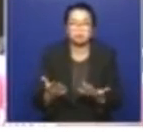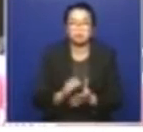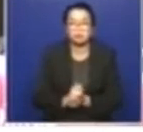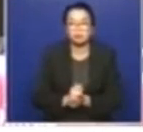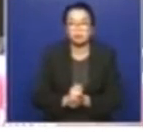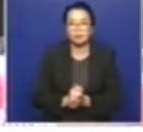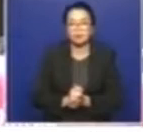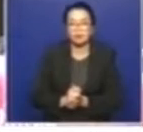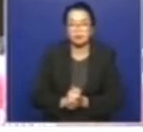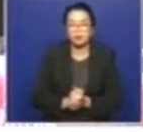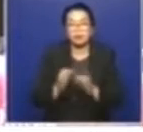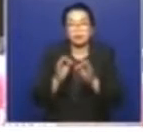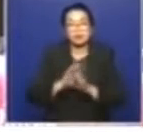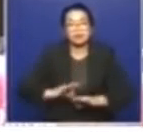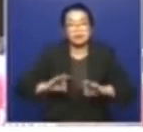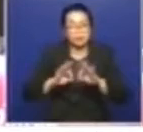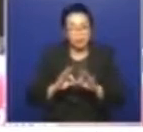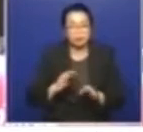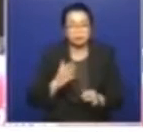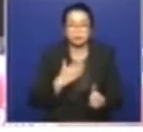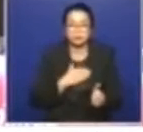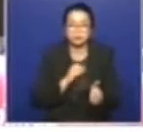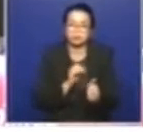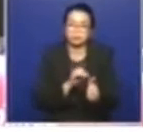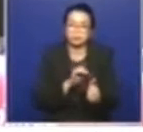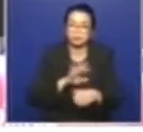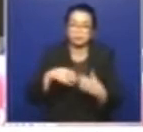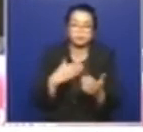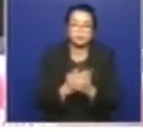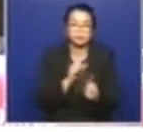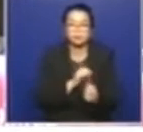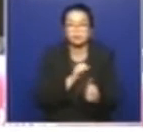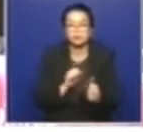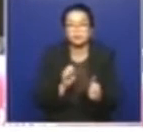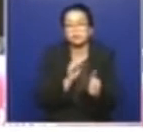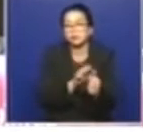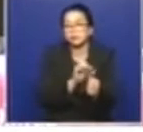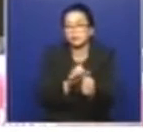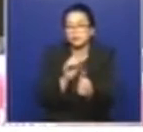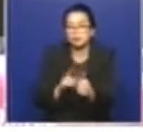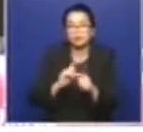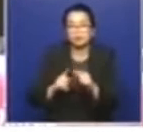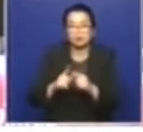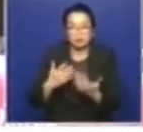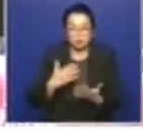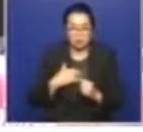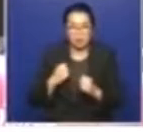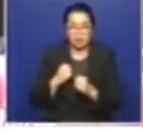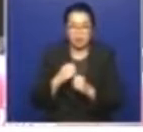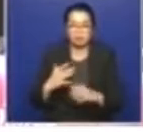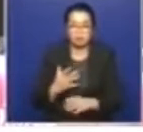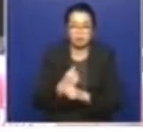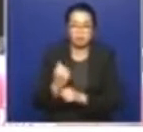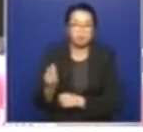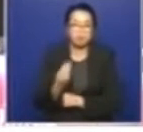ำคัญที่สุดท่านประธานครับคือข้อเสนอแนะที่เพื่อนเสนอกันมาทั้งวันนี่ผมเร็วที่สุดนะฮะเสนอกันมา